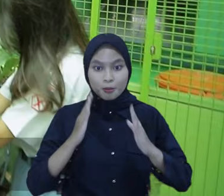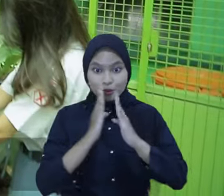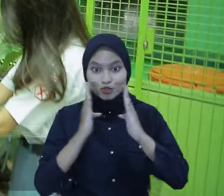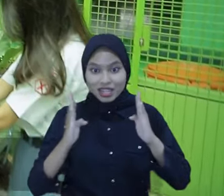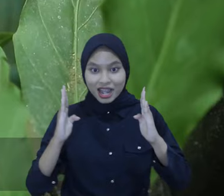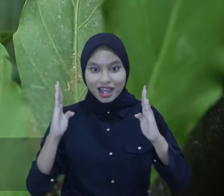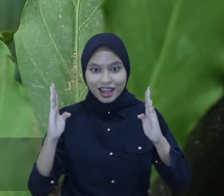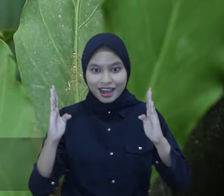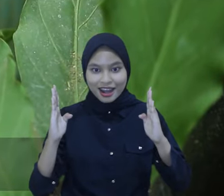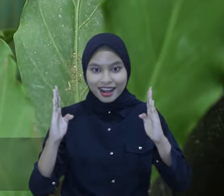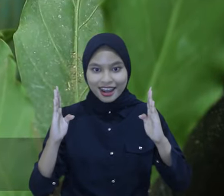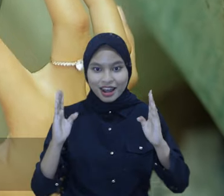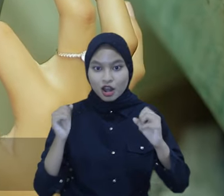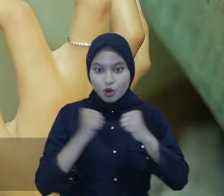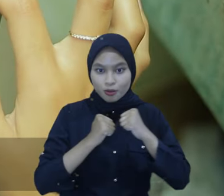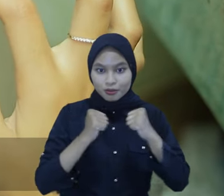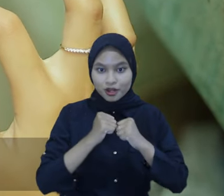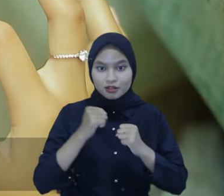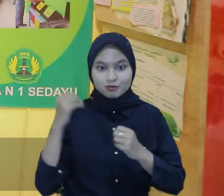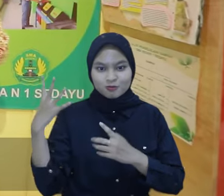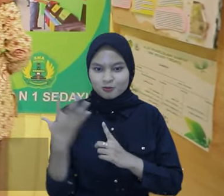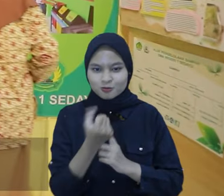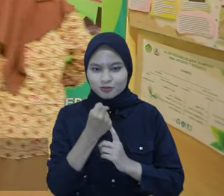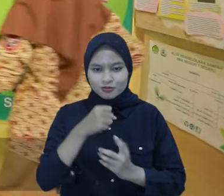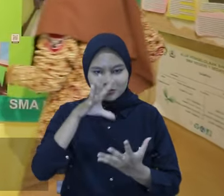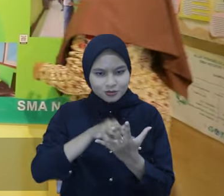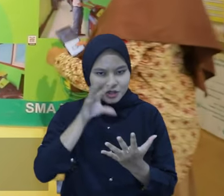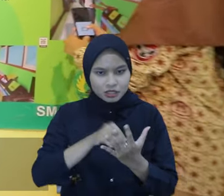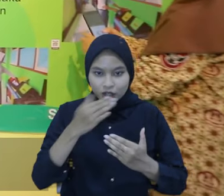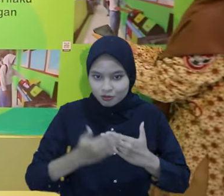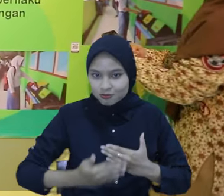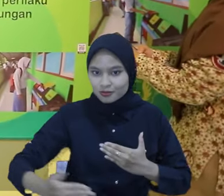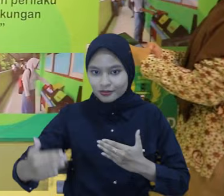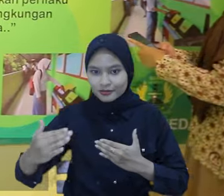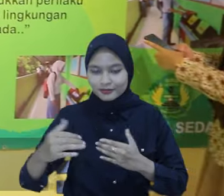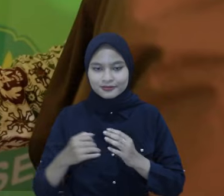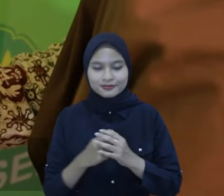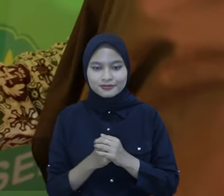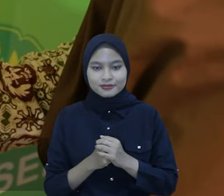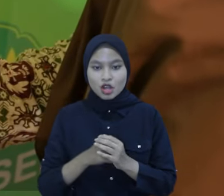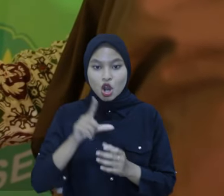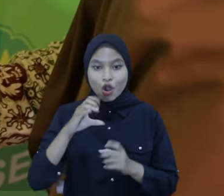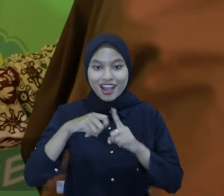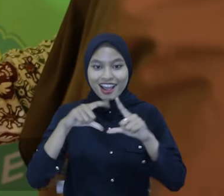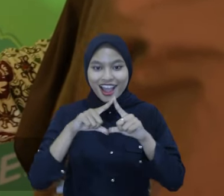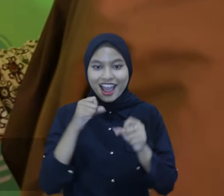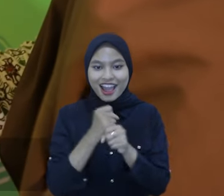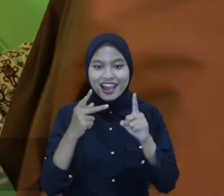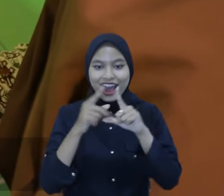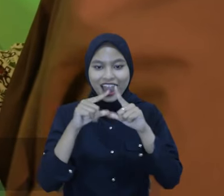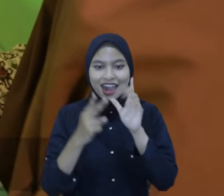Sebagai perpustakaan yang berkomitmen untuk mewujudkan pembelajaran sepanjang hayat,